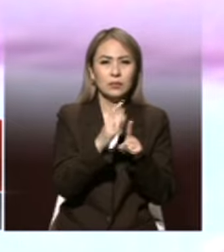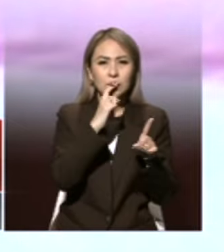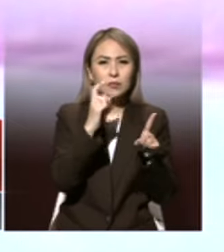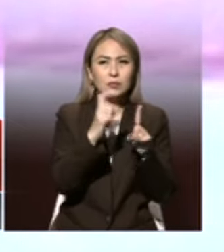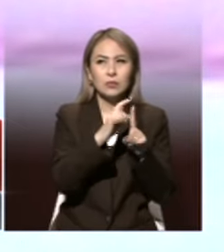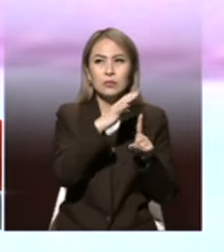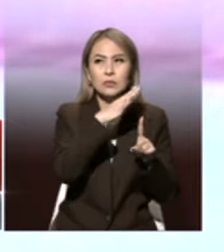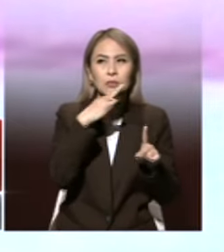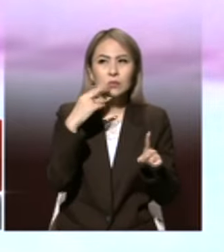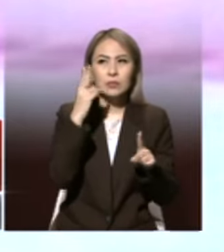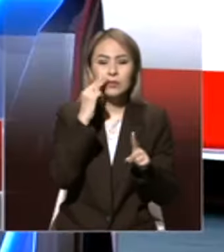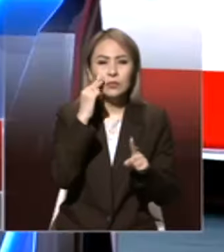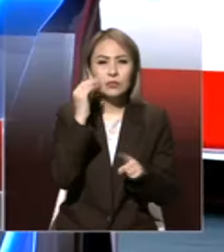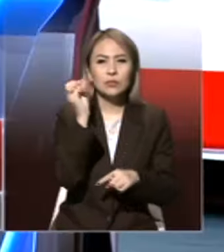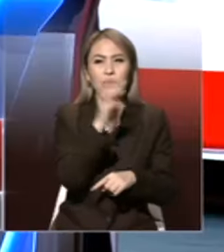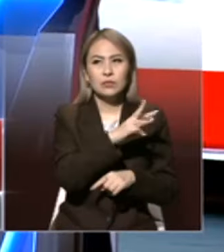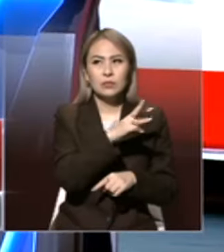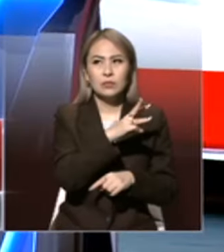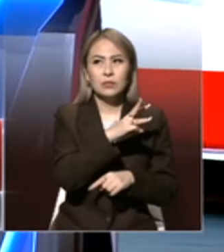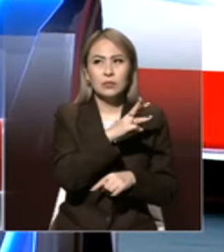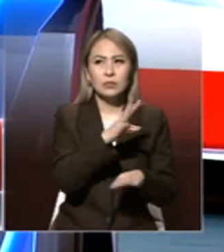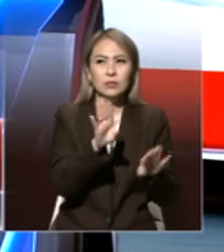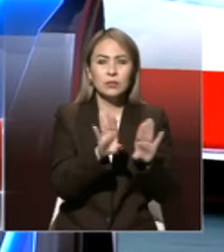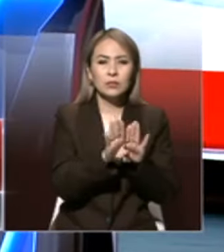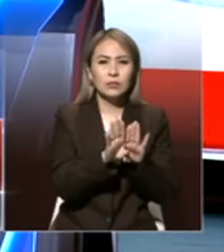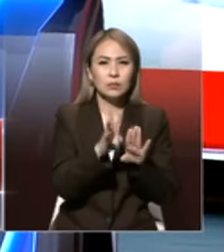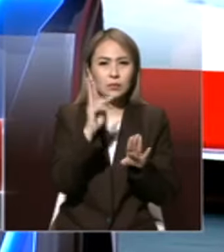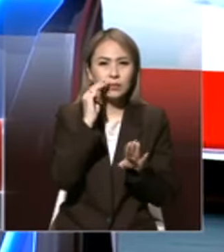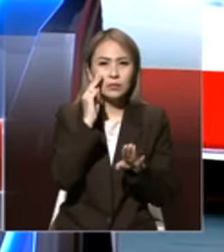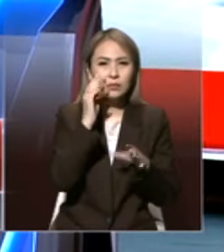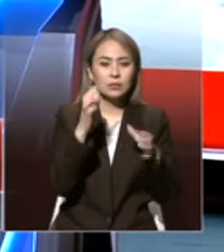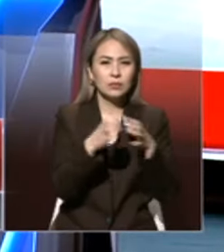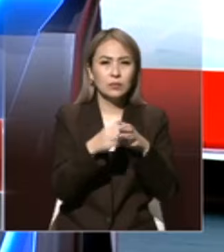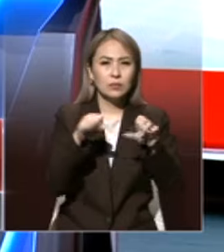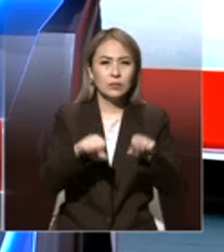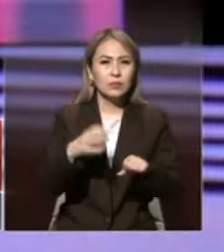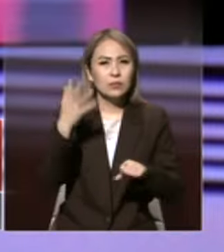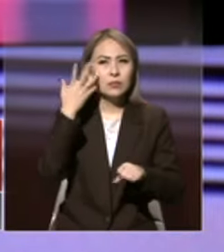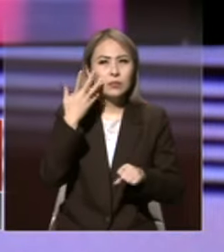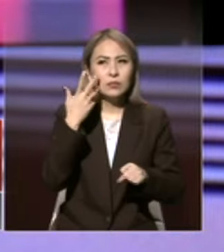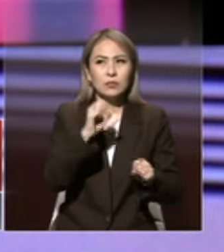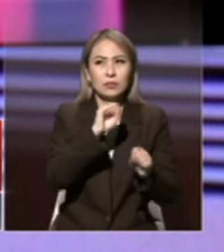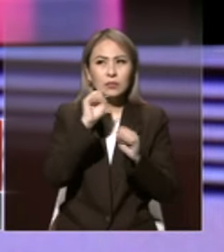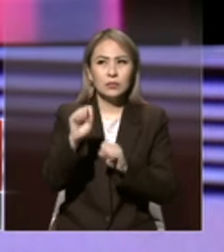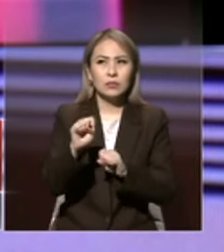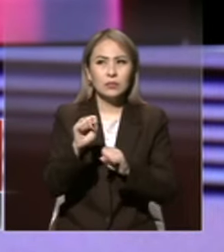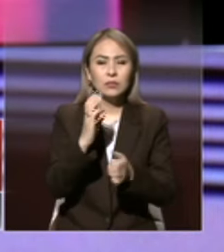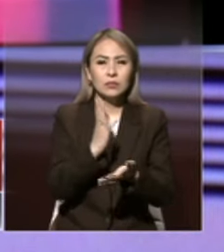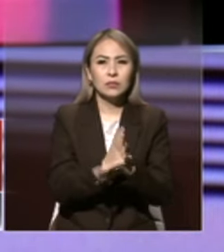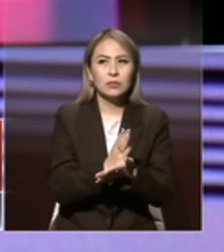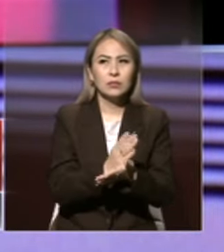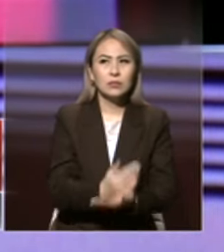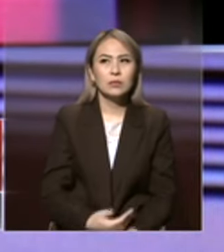көп айтады ерлерге қарағанда. Сонда бұл ер азаматтың құқығы қай кезде қорғалады сонда?